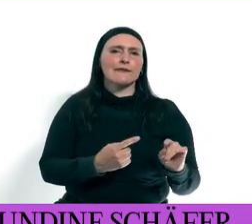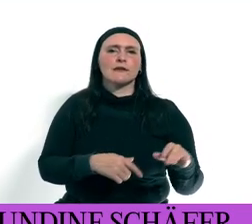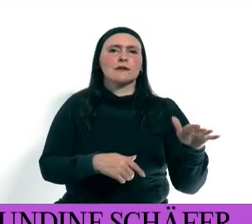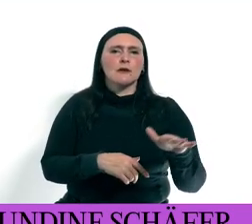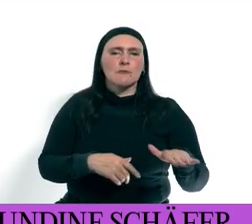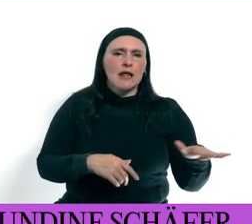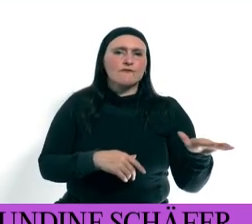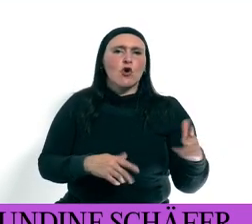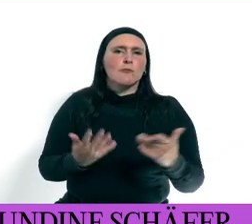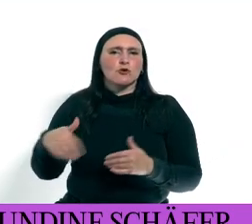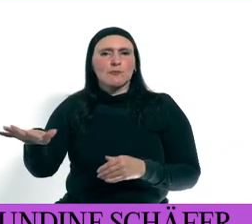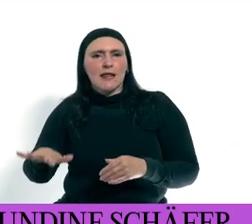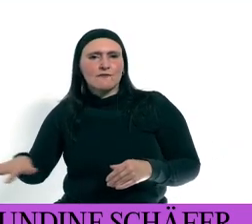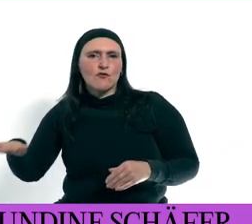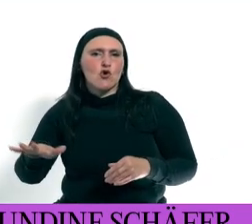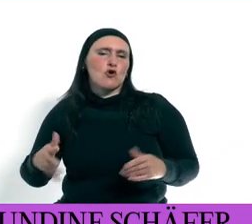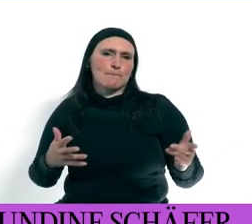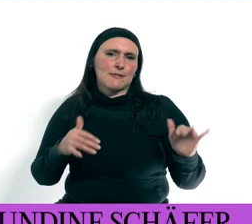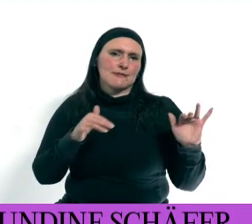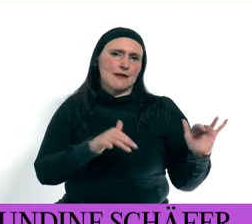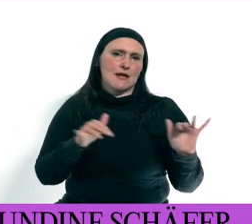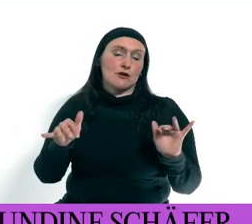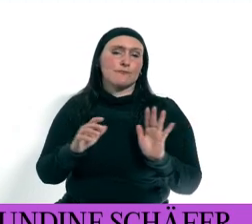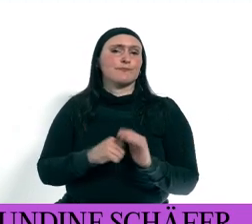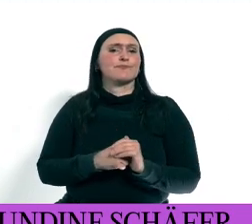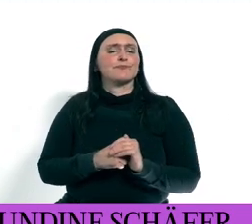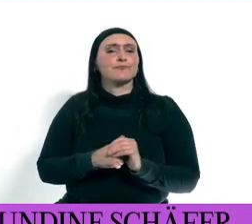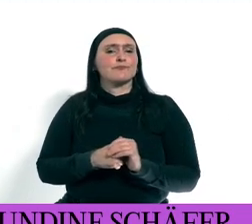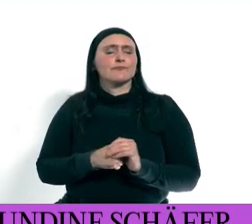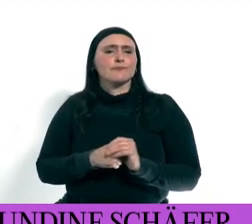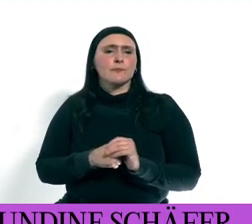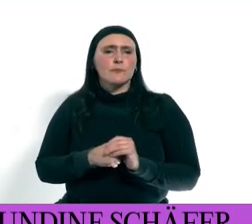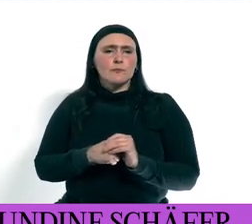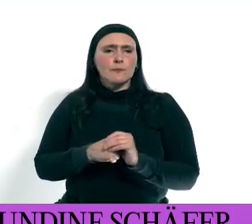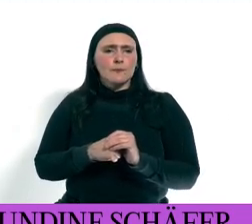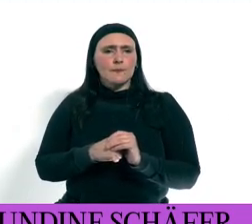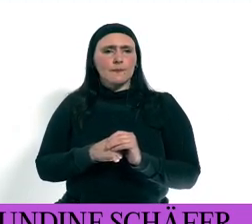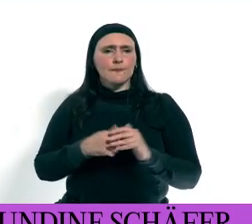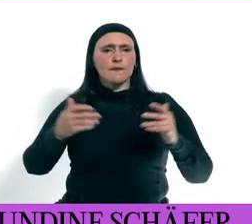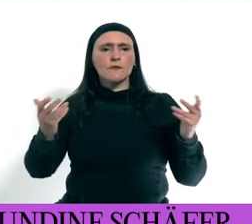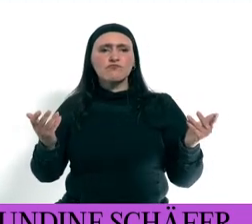den euren, das Wort Plattform, eben nicht Institutionen?